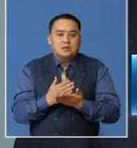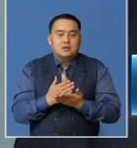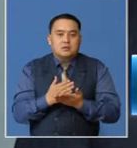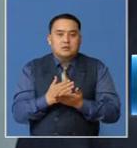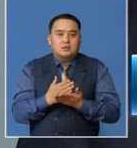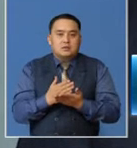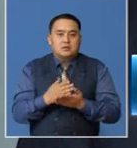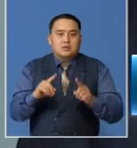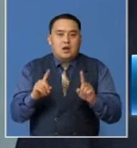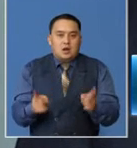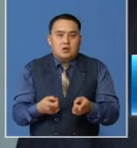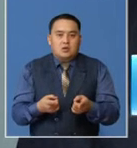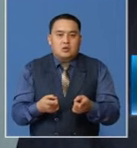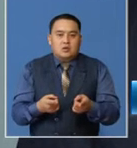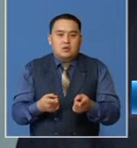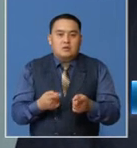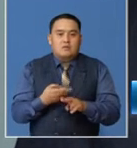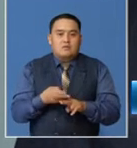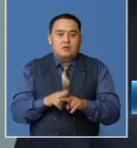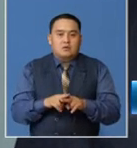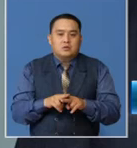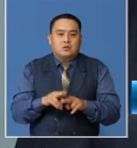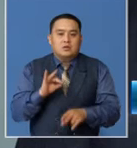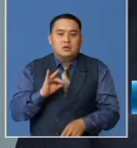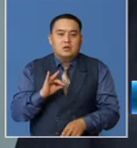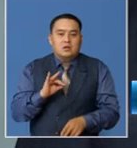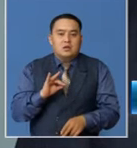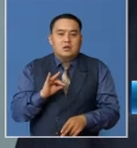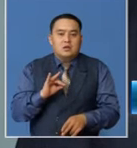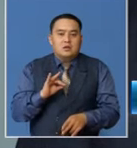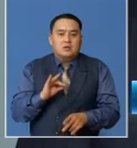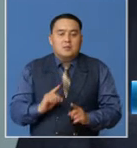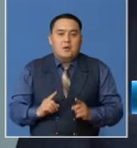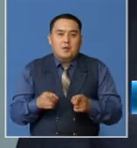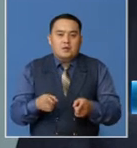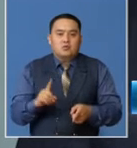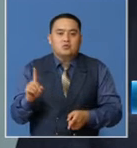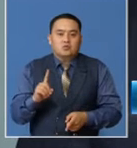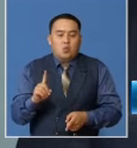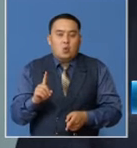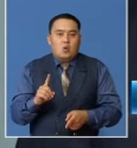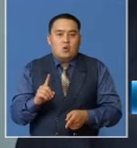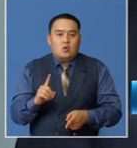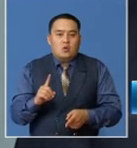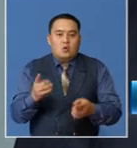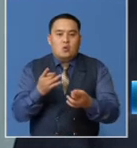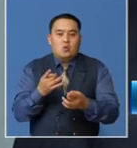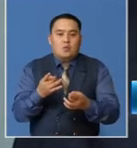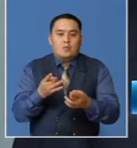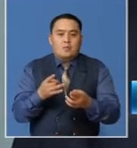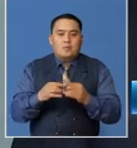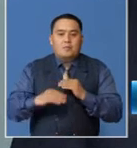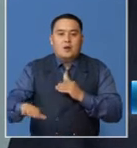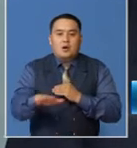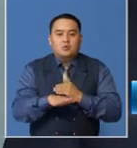деградируются, вот. И не пополняется за счет даже того, что даже если делать культурное пастбище, это не